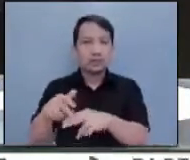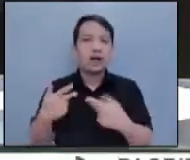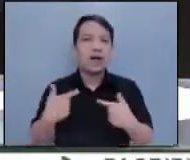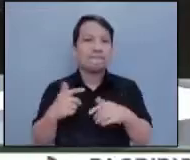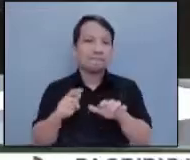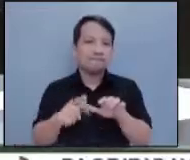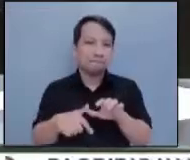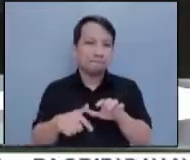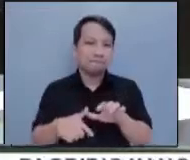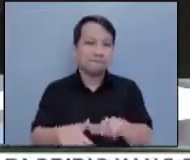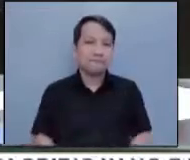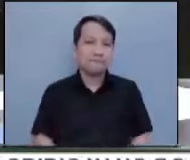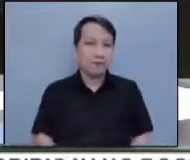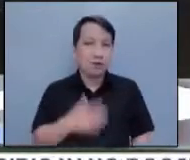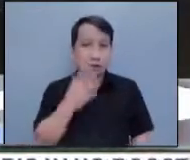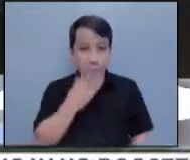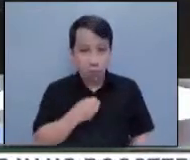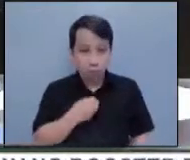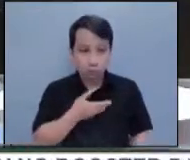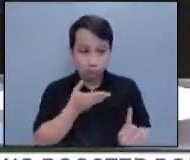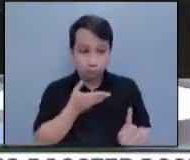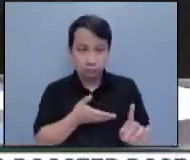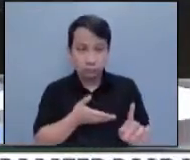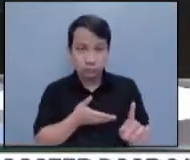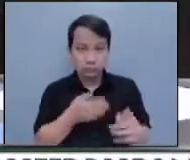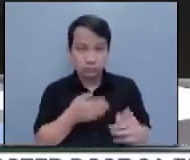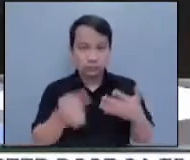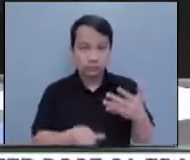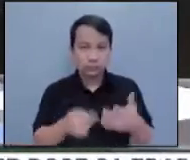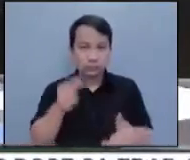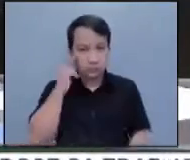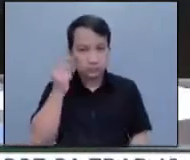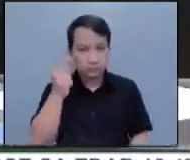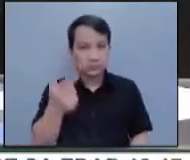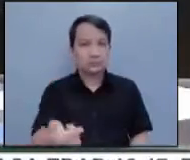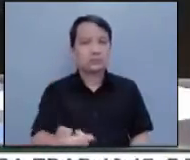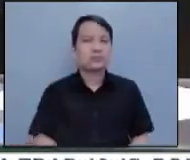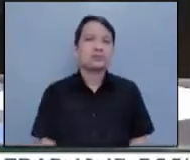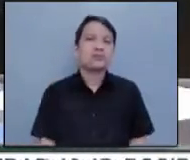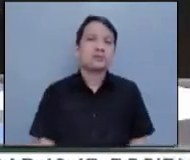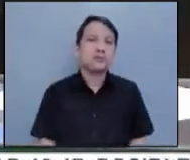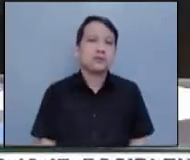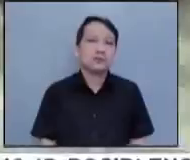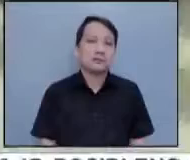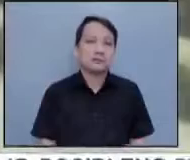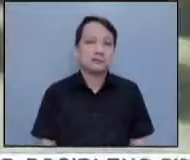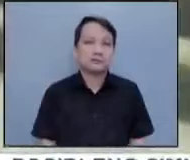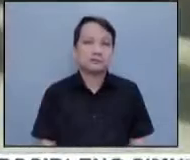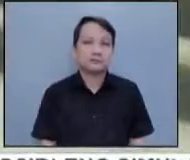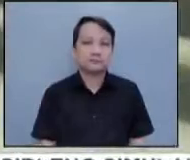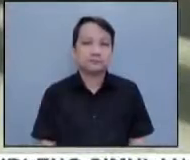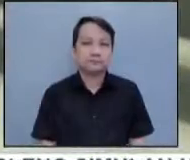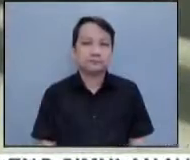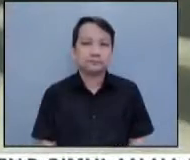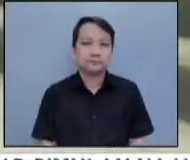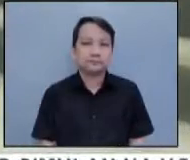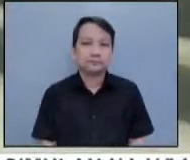kapansanan. Kilalanin natin siya sa detalye ni Noel Talakay. Rise and shine, Noel!